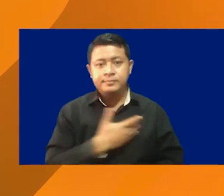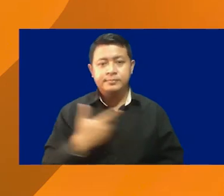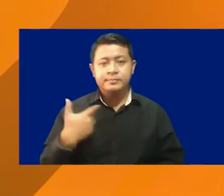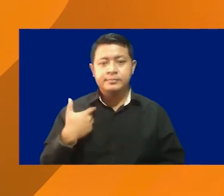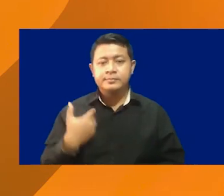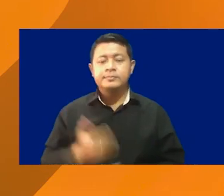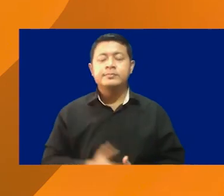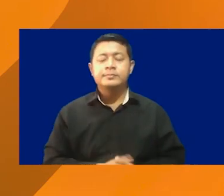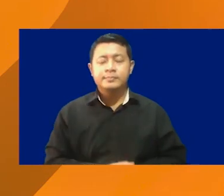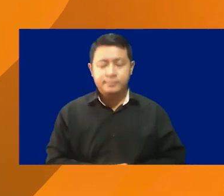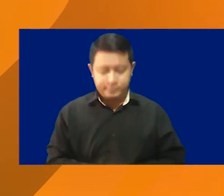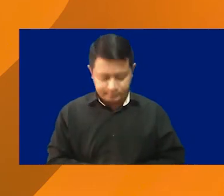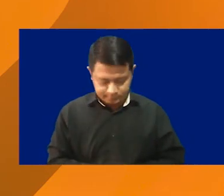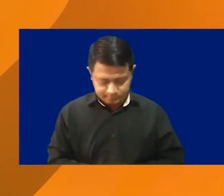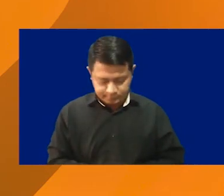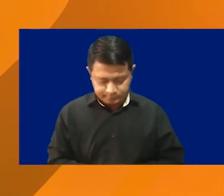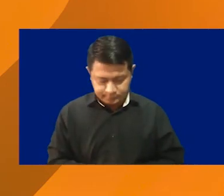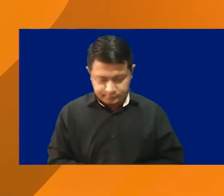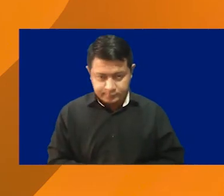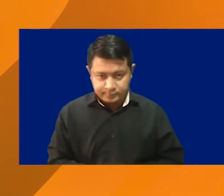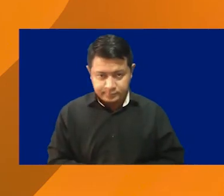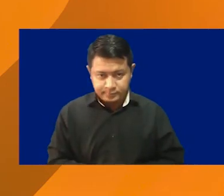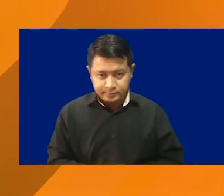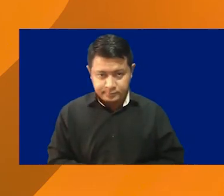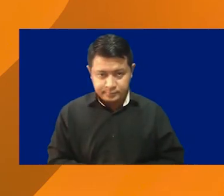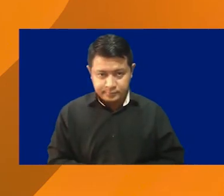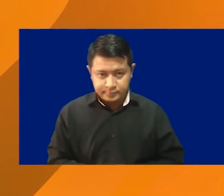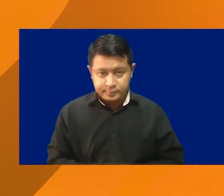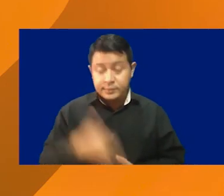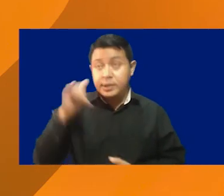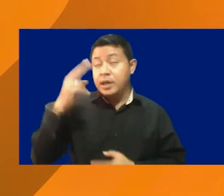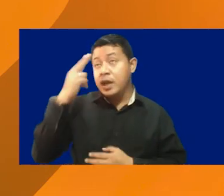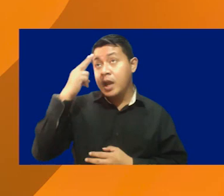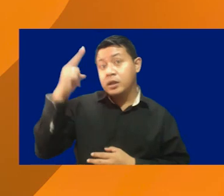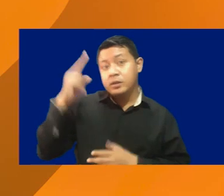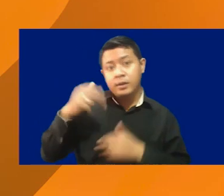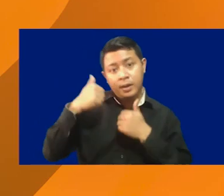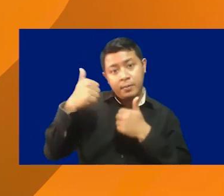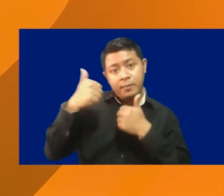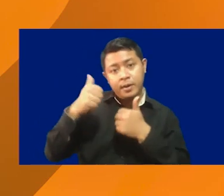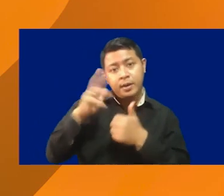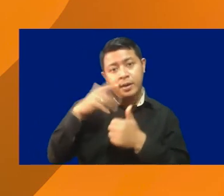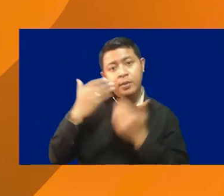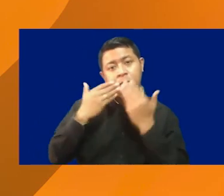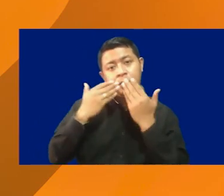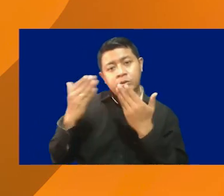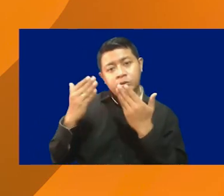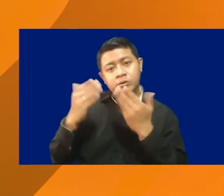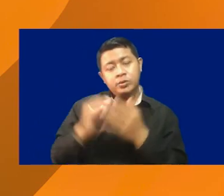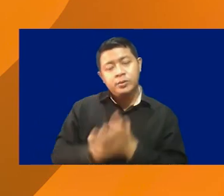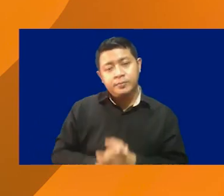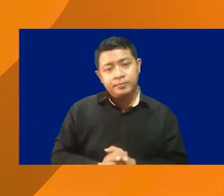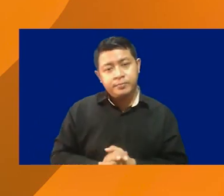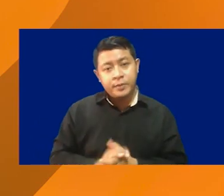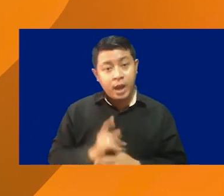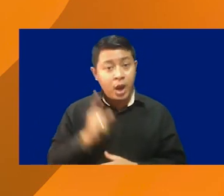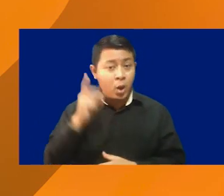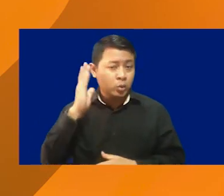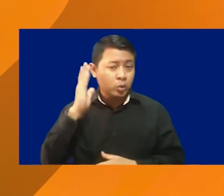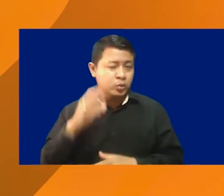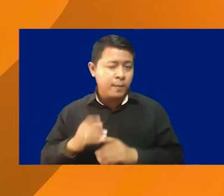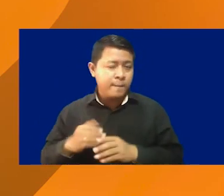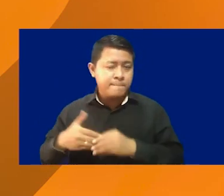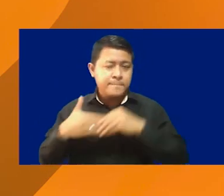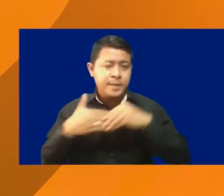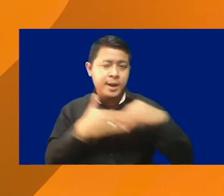amin. Ya Tuhan yang maha baik, kami bersyukur karena Engkau telah mendampingi kami